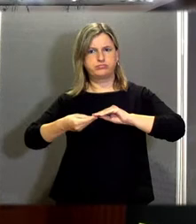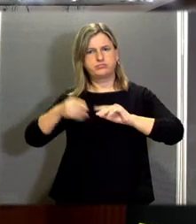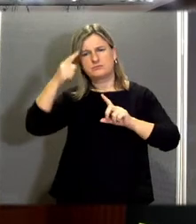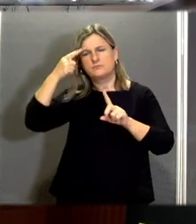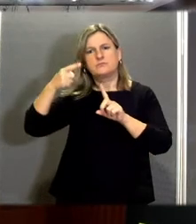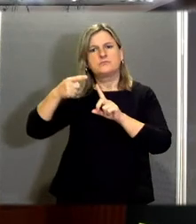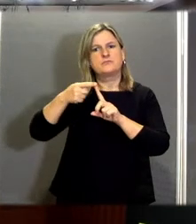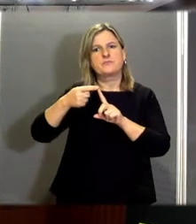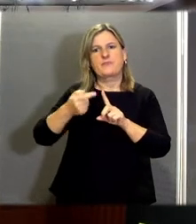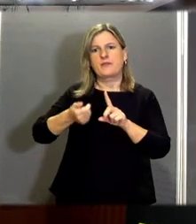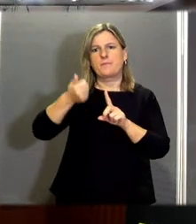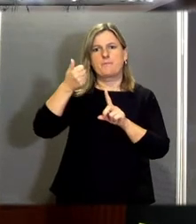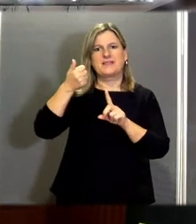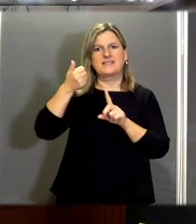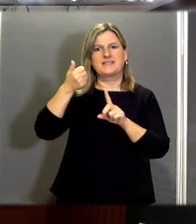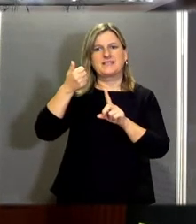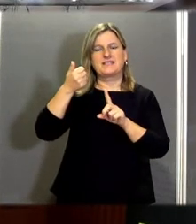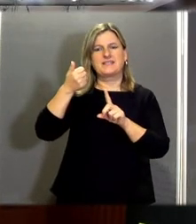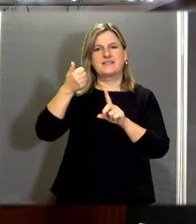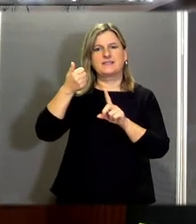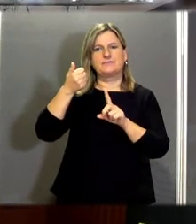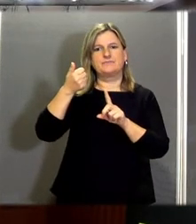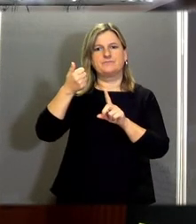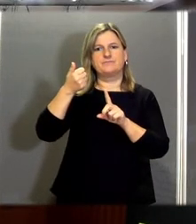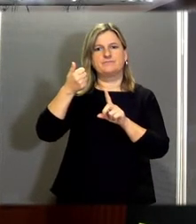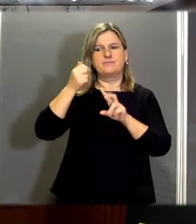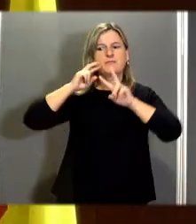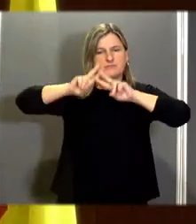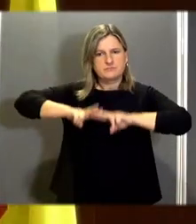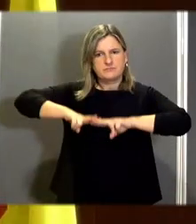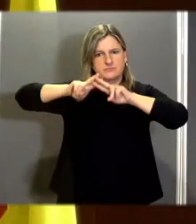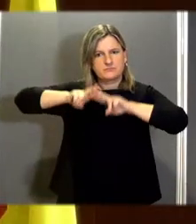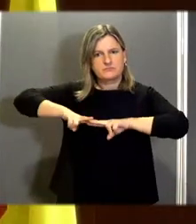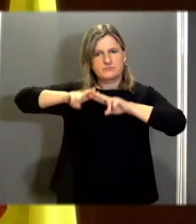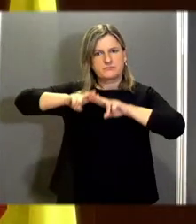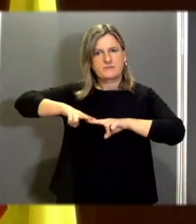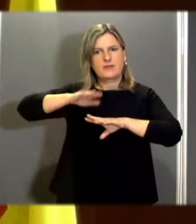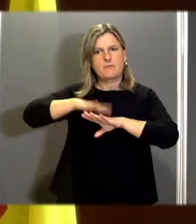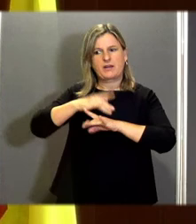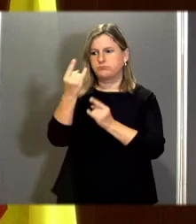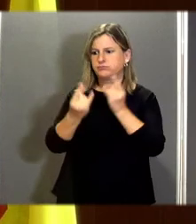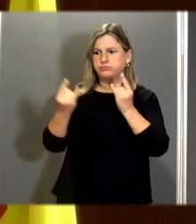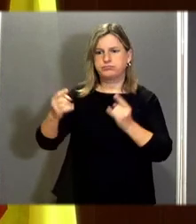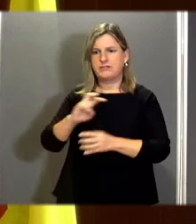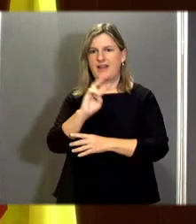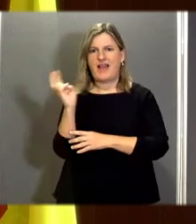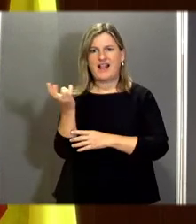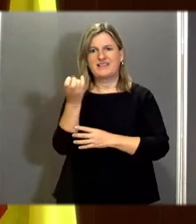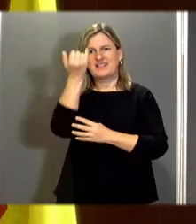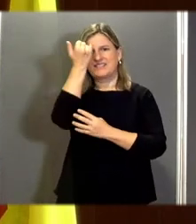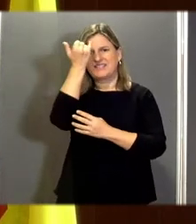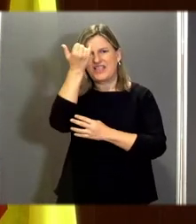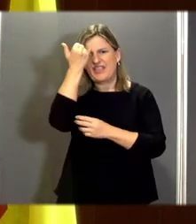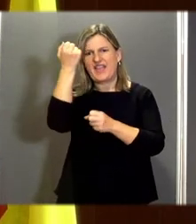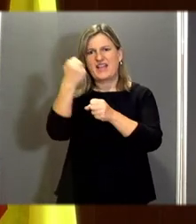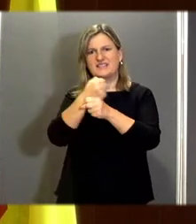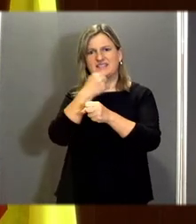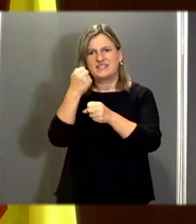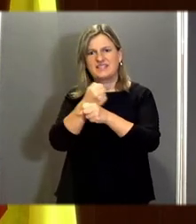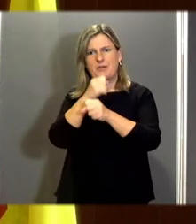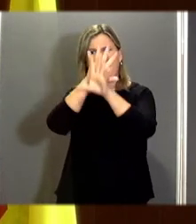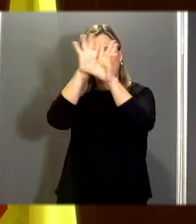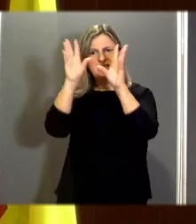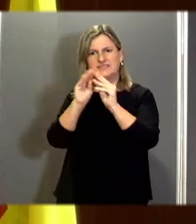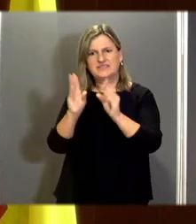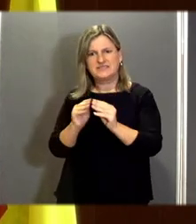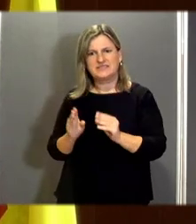idees, les posarem, les analitzarem perquè sorgeixin unes idees, un treball de síntesi, amb